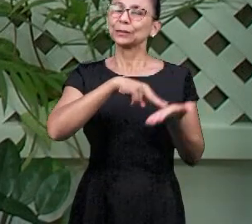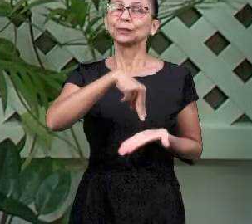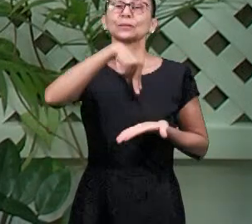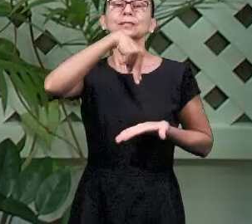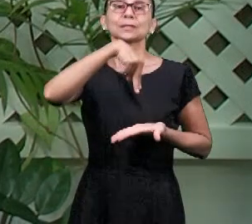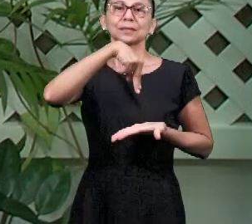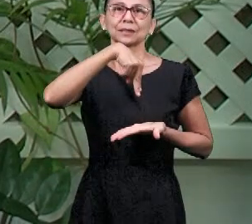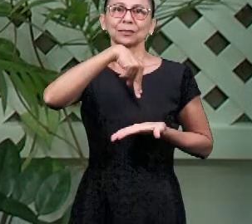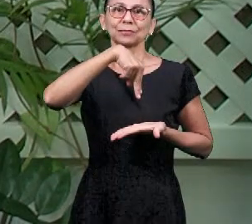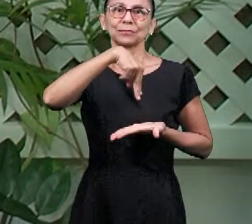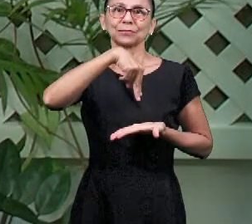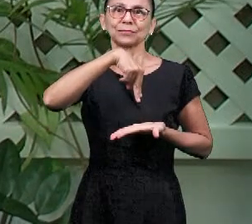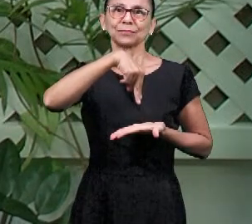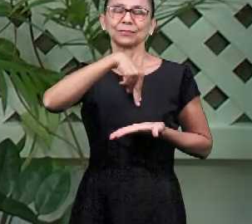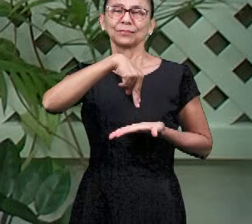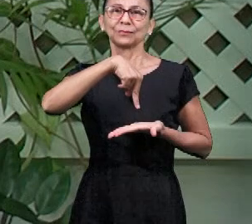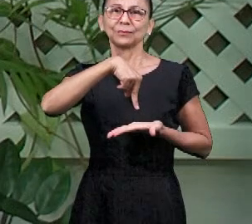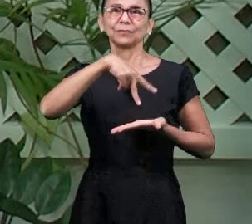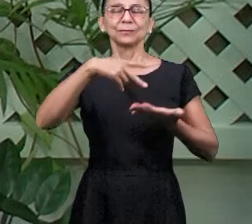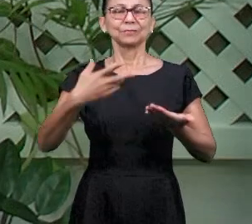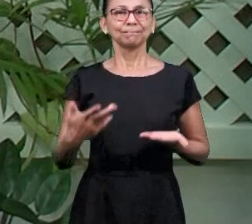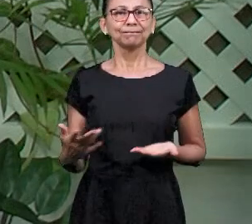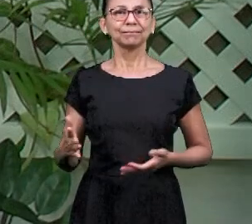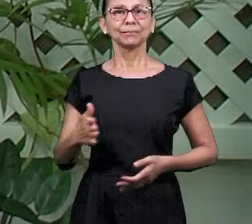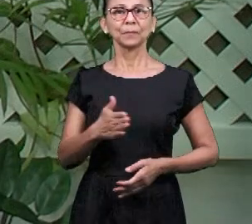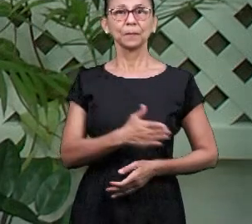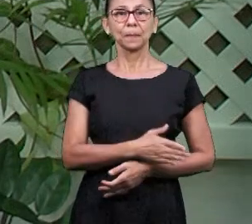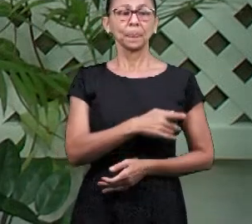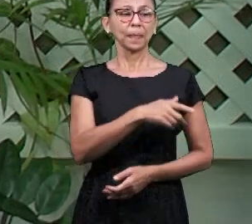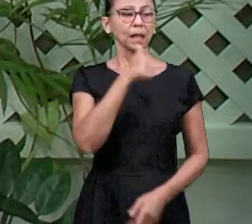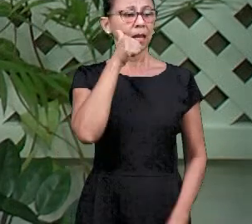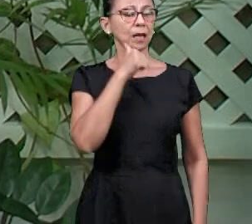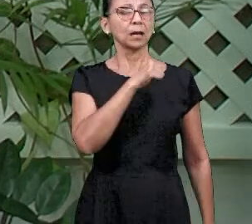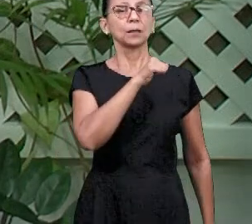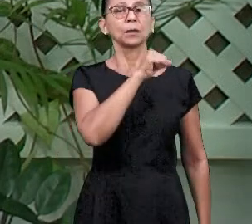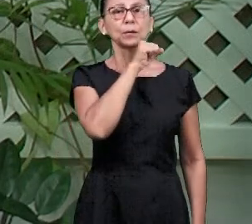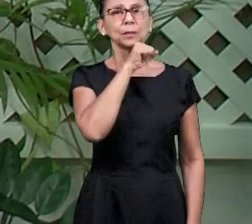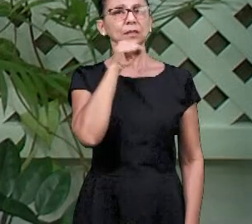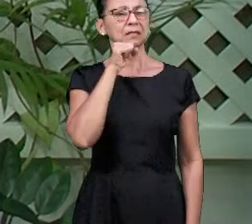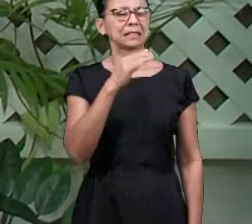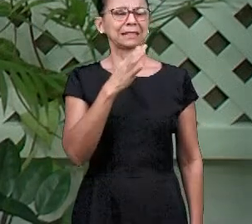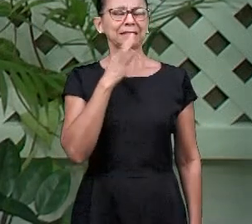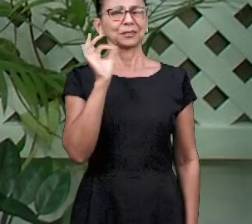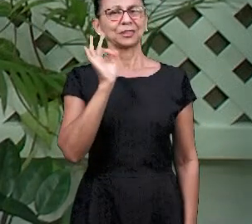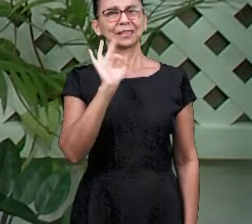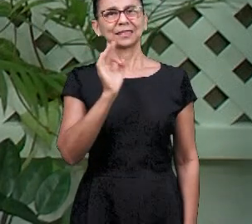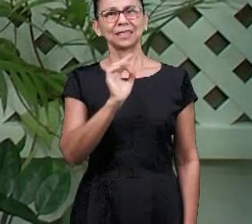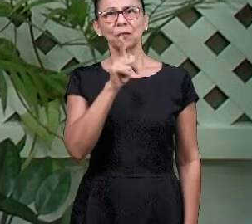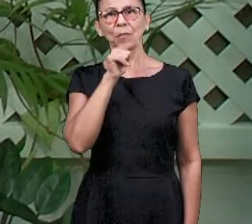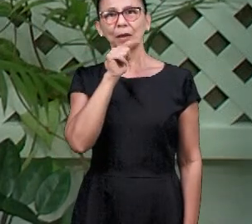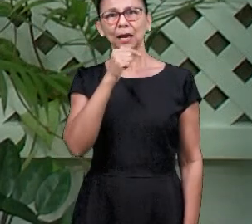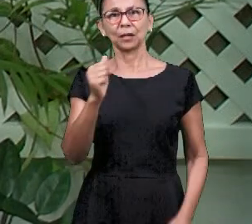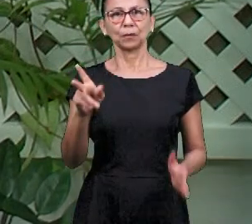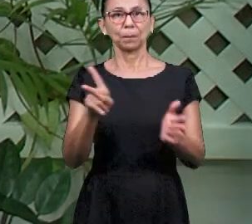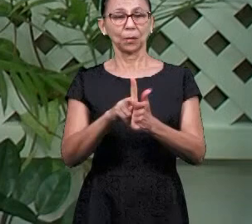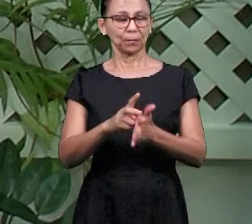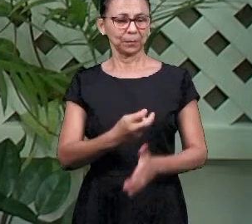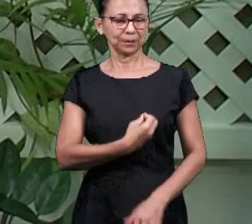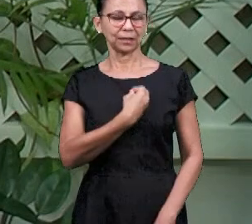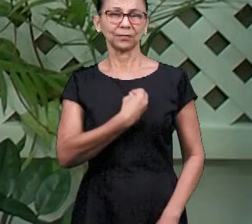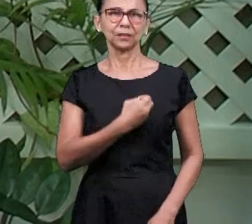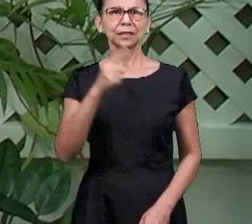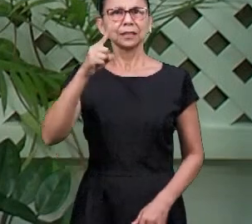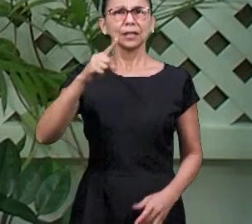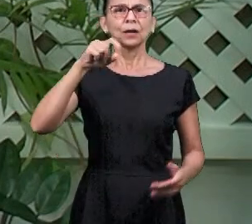le pasteur Johnson a dit entre 35 et 40, mais les mesures citées sont toujours de 40 mètres, qui est